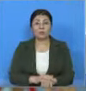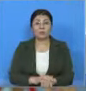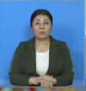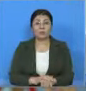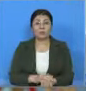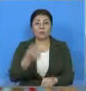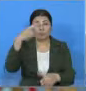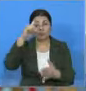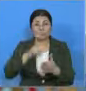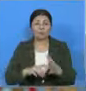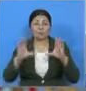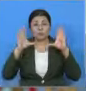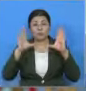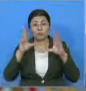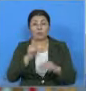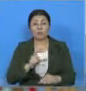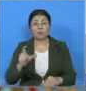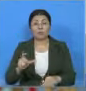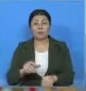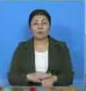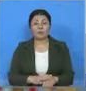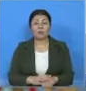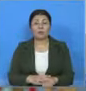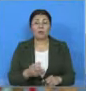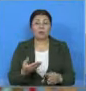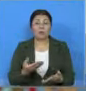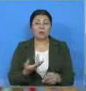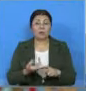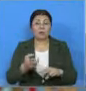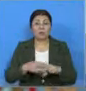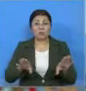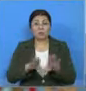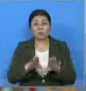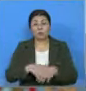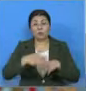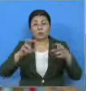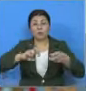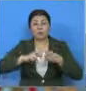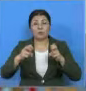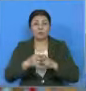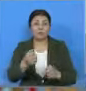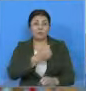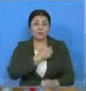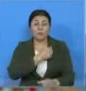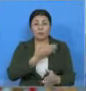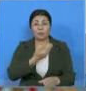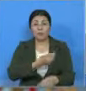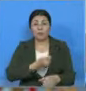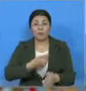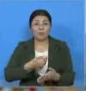которые читают намаз, с ними проблема тоже. Они в армию не хотят идти, потому что у